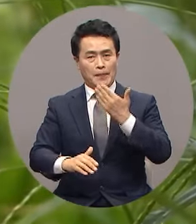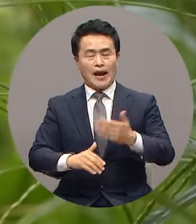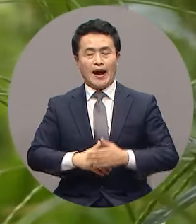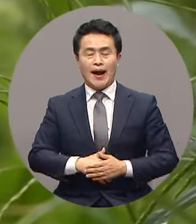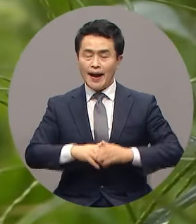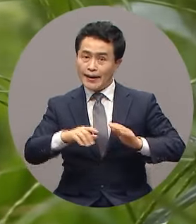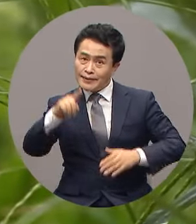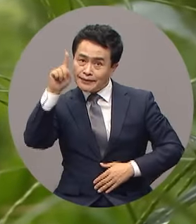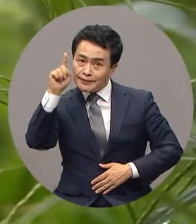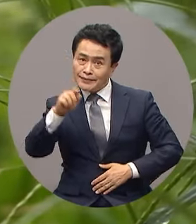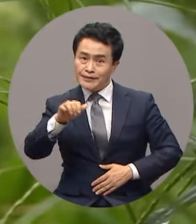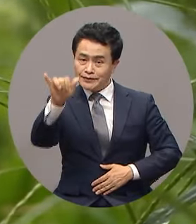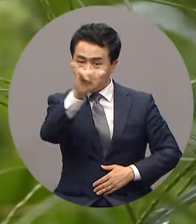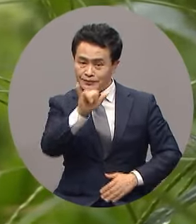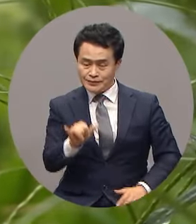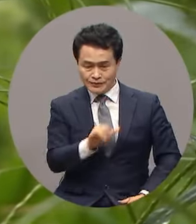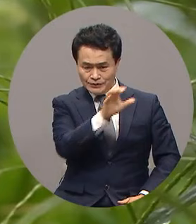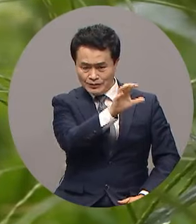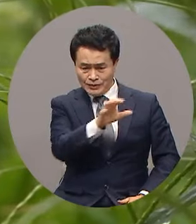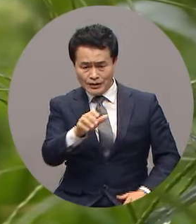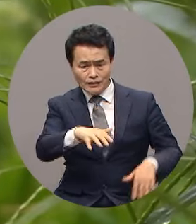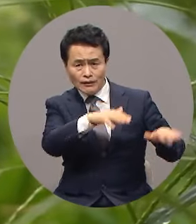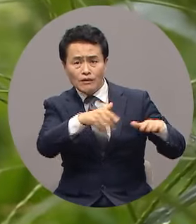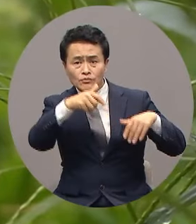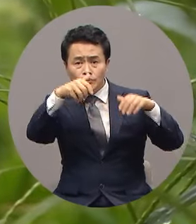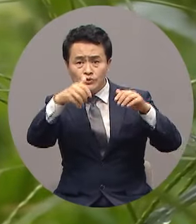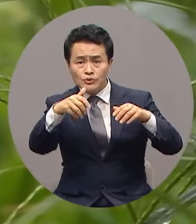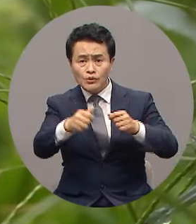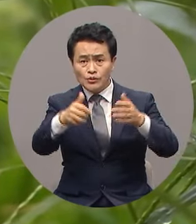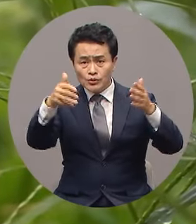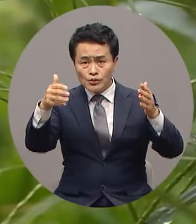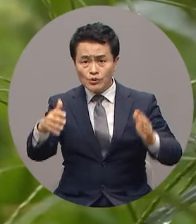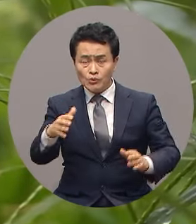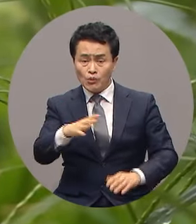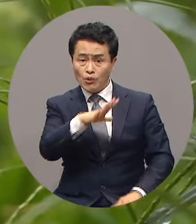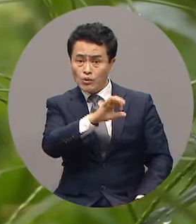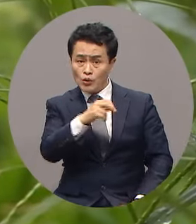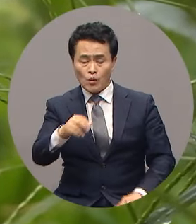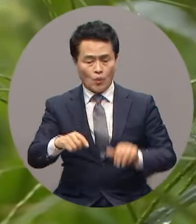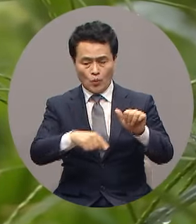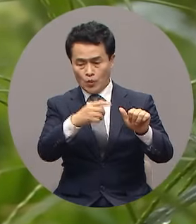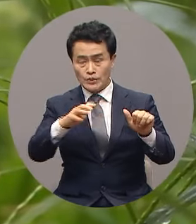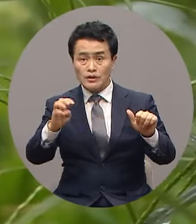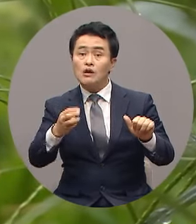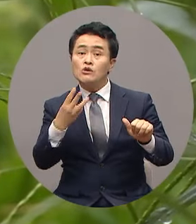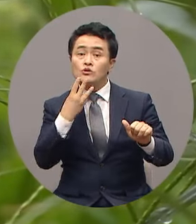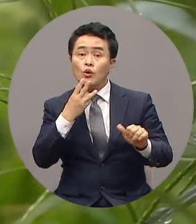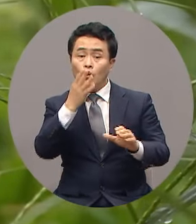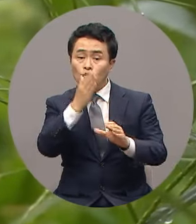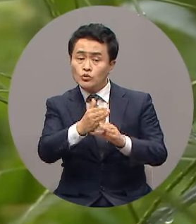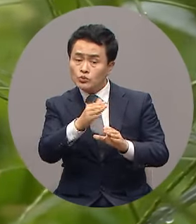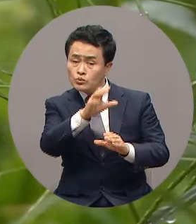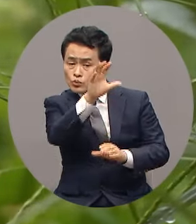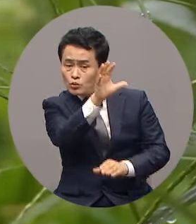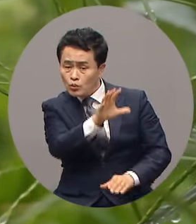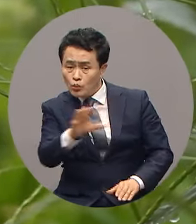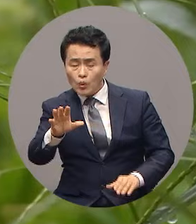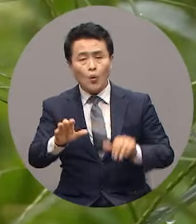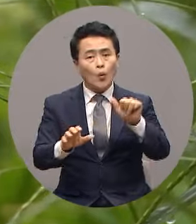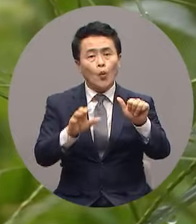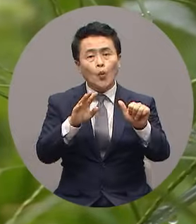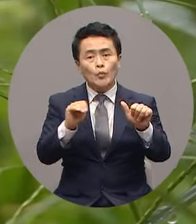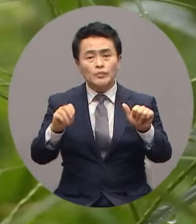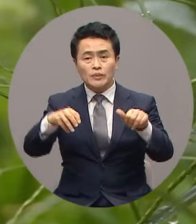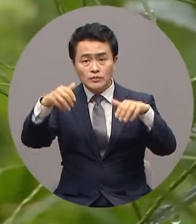내일은 중부와 해안가에 비소식이 있습니다 그동안 영동지방에 5에서 40 서울등 중부지방에 5mm 안팎에 비가